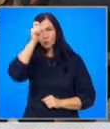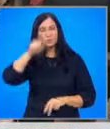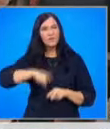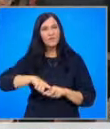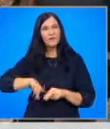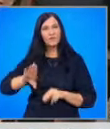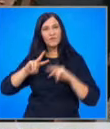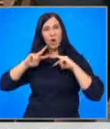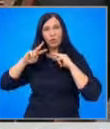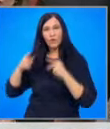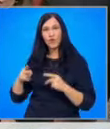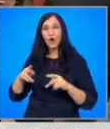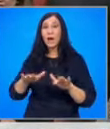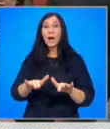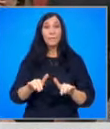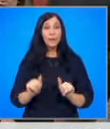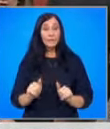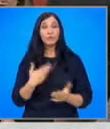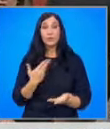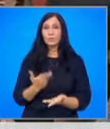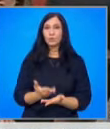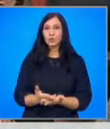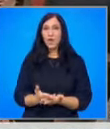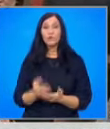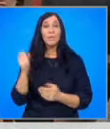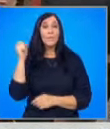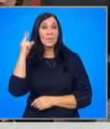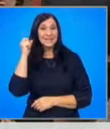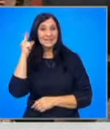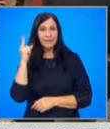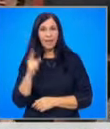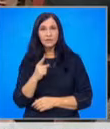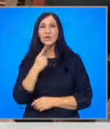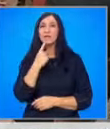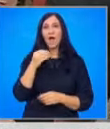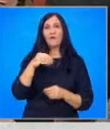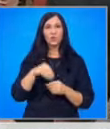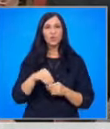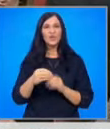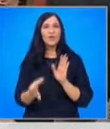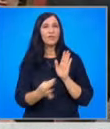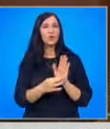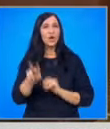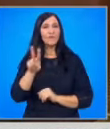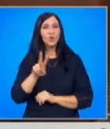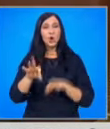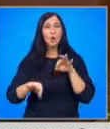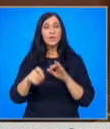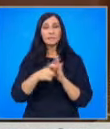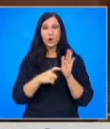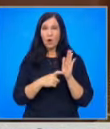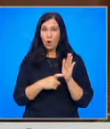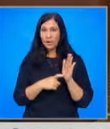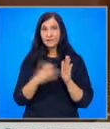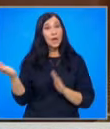отговоря. Приемането на предложението на председателстващия за включване на точка 2 изборния